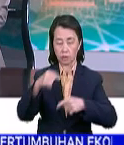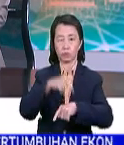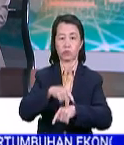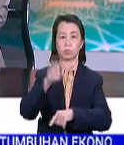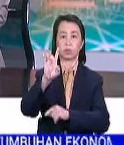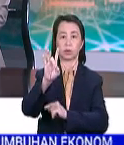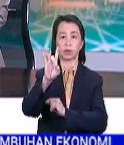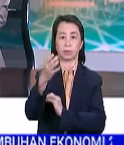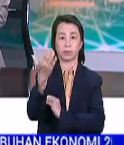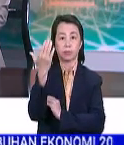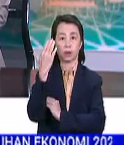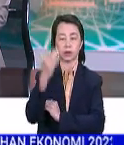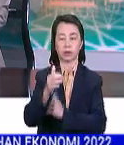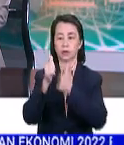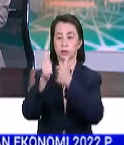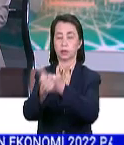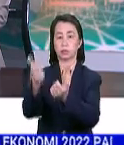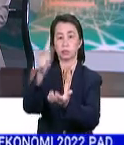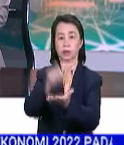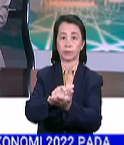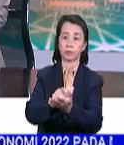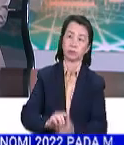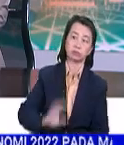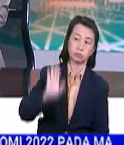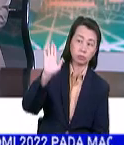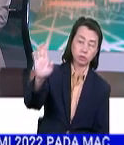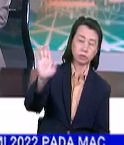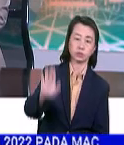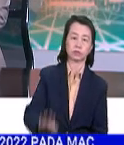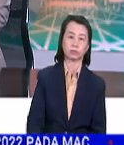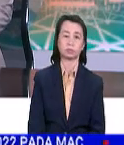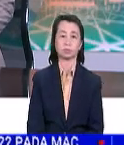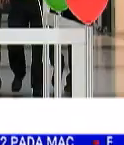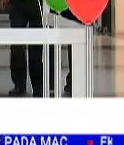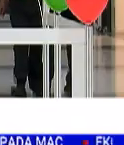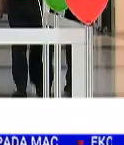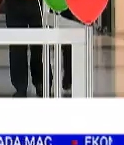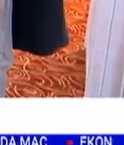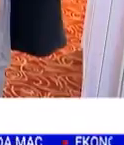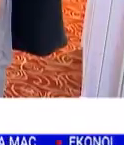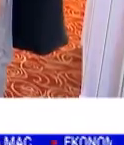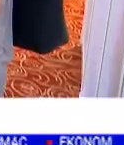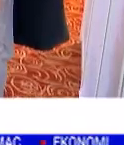8 pagi. Kita ikuti laporan Farhana Azwani Ismail.